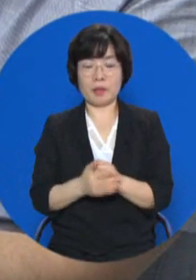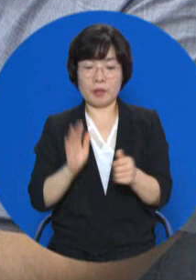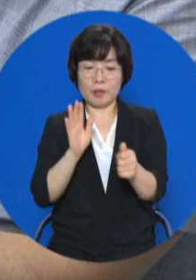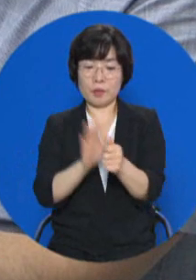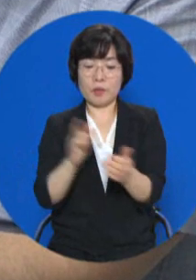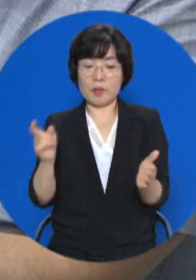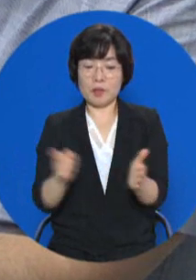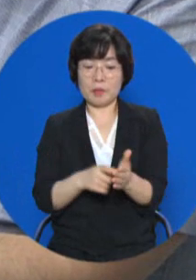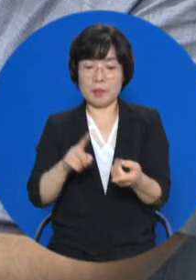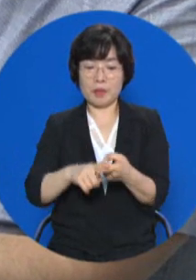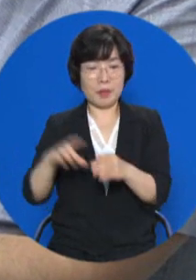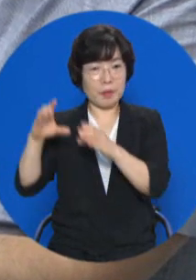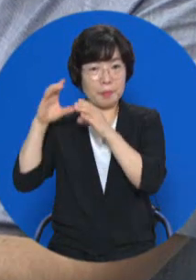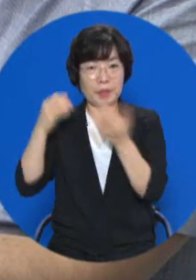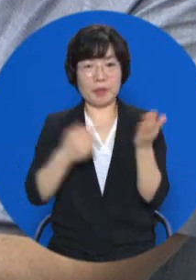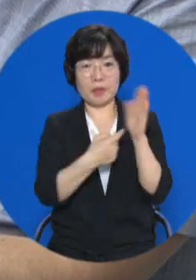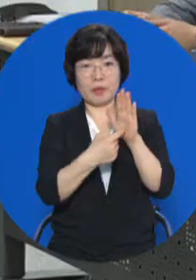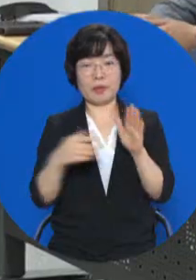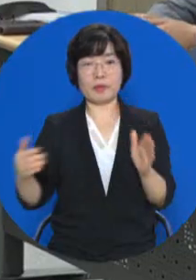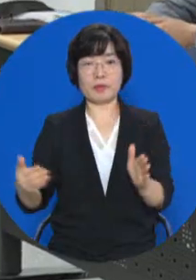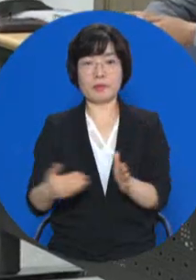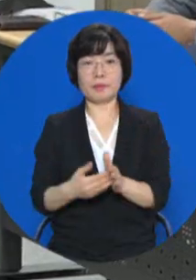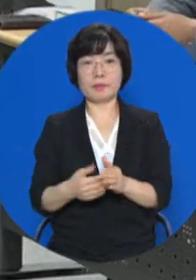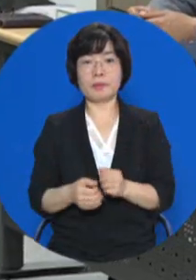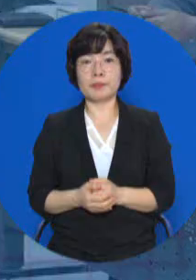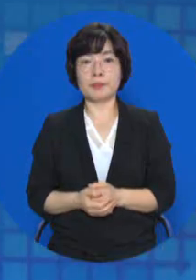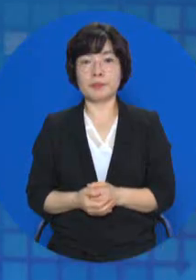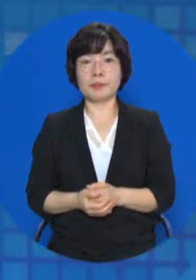지원이 시급하다는 의견이 제시됐습니다.